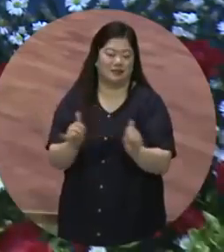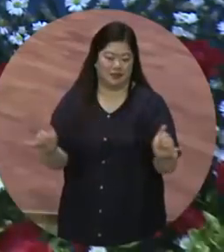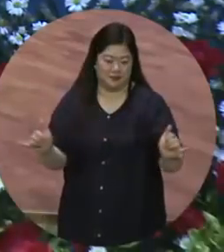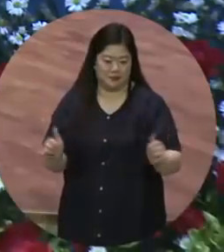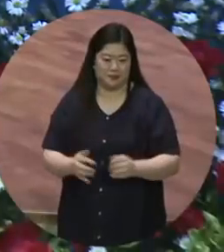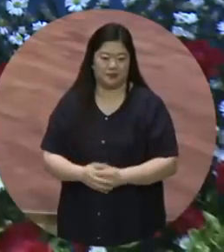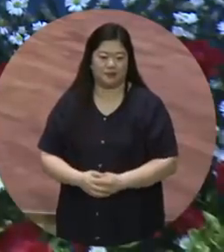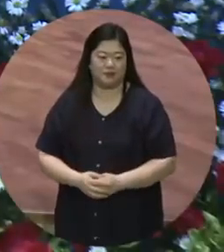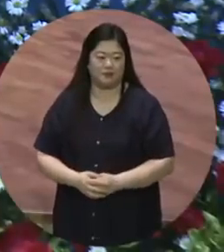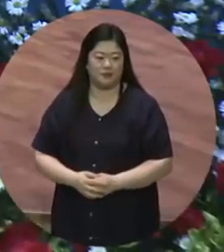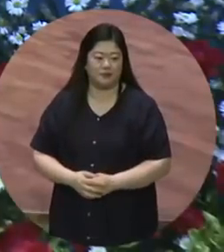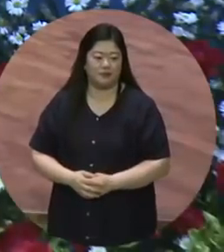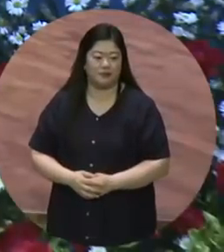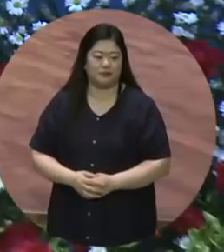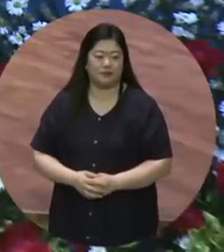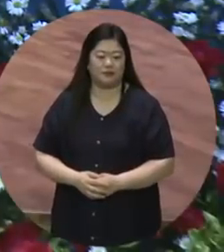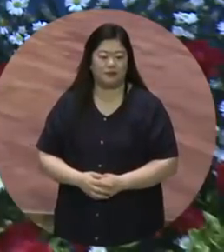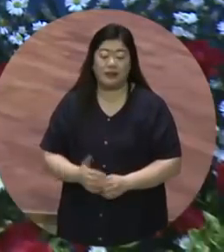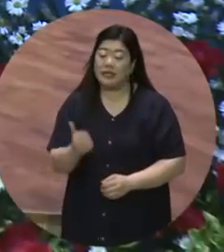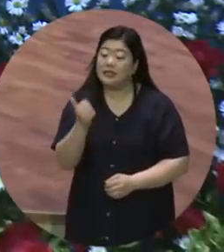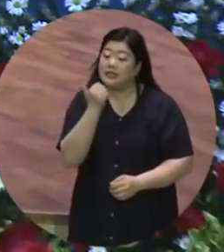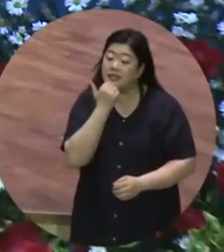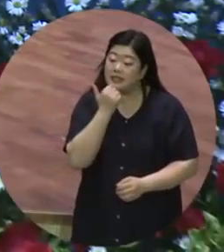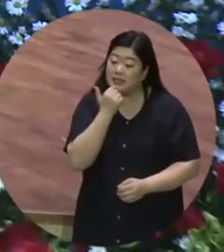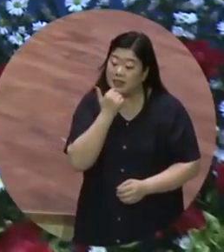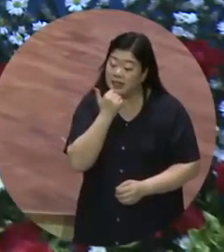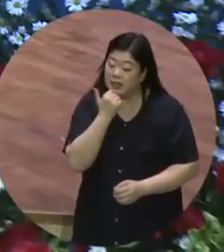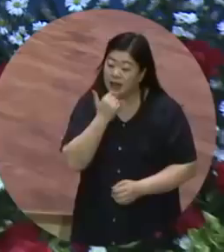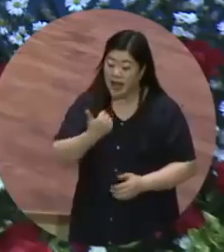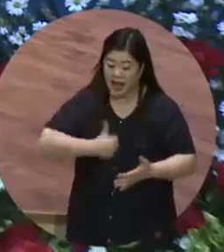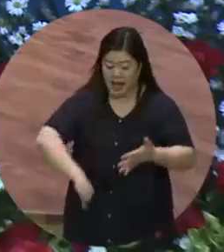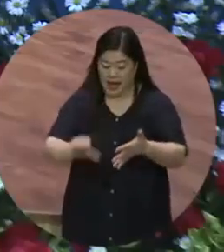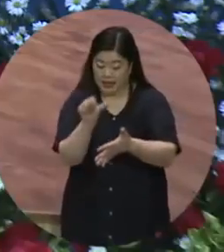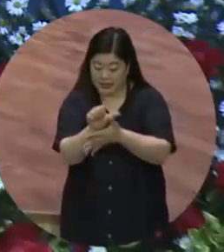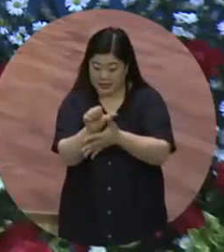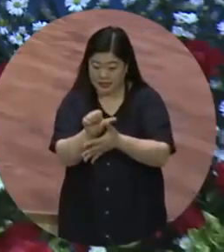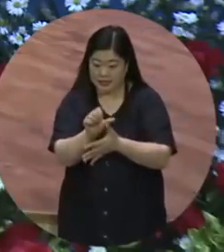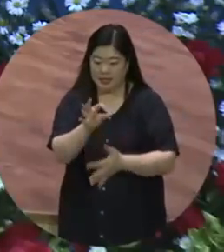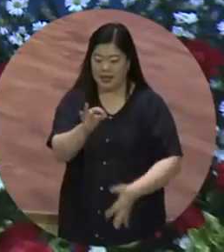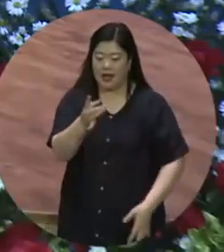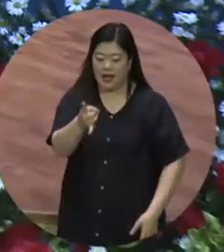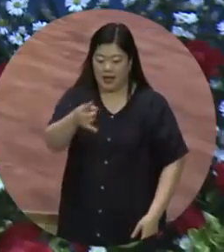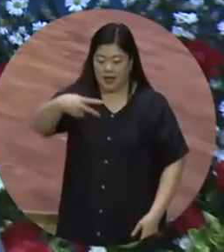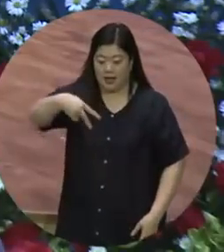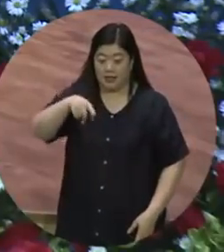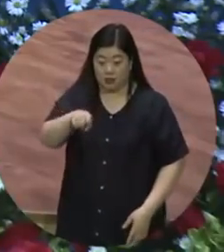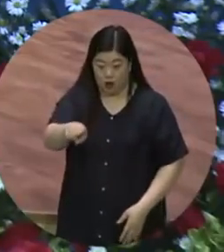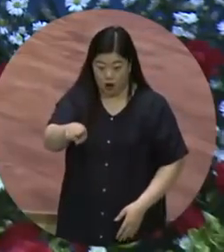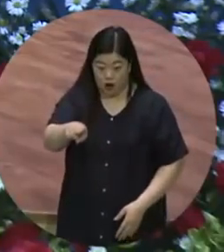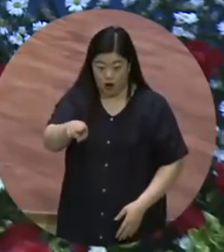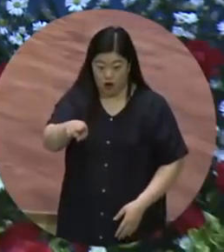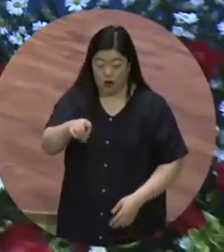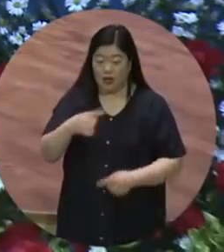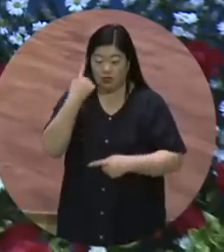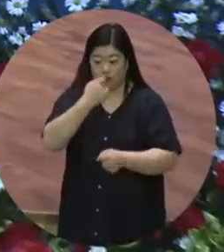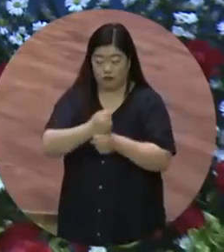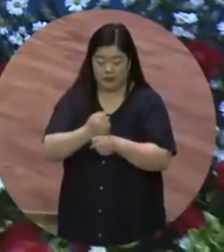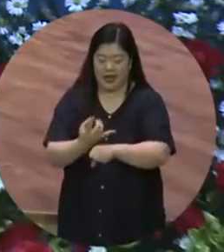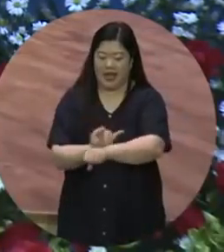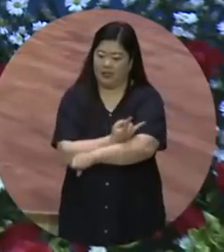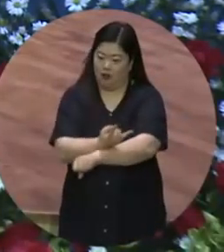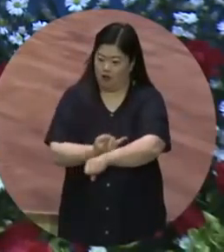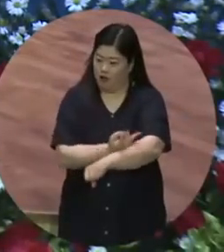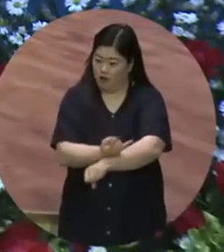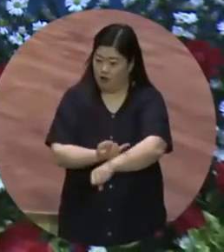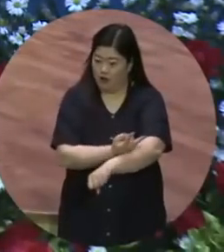27절로 34절에 보면, 이삭의 장자였던 에서가 야곱에게 장자의 명분을 팥죽한 그릇에 파는 내용이 기록되어